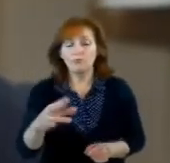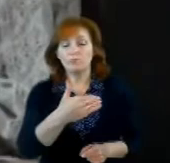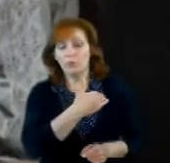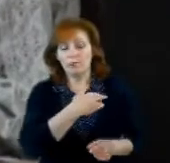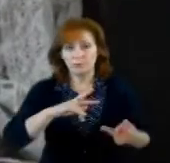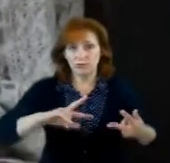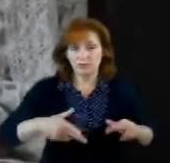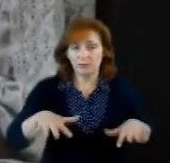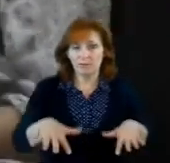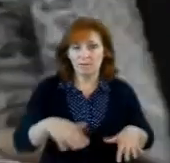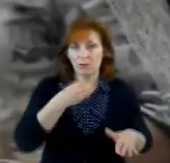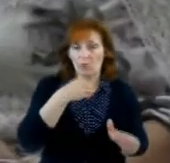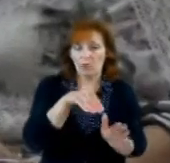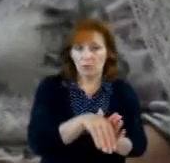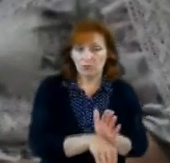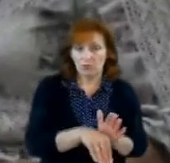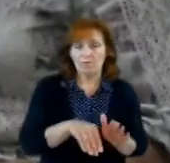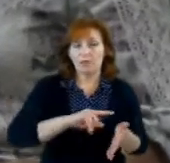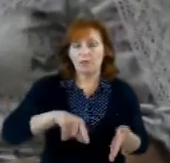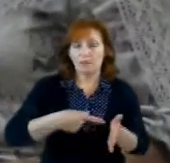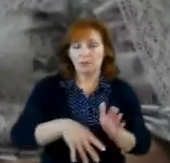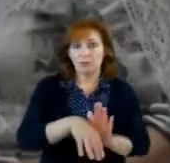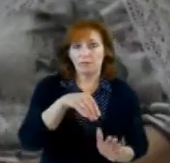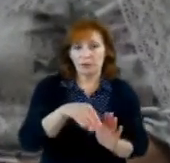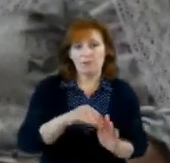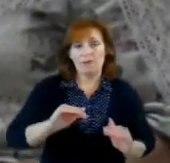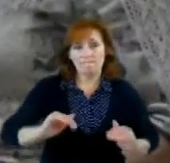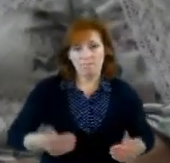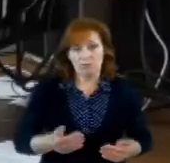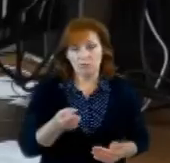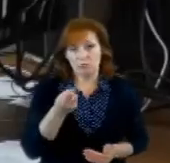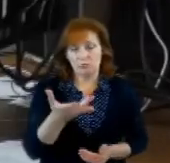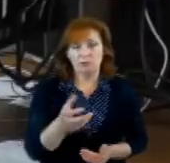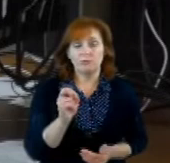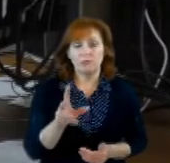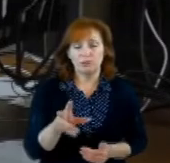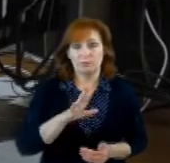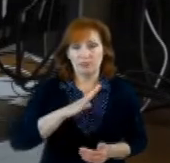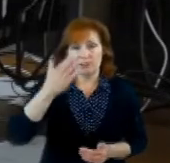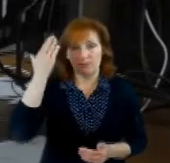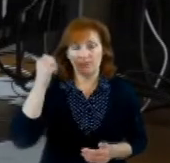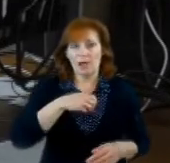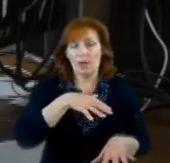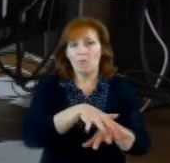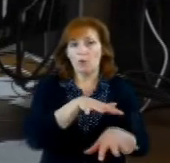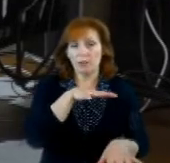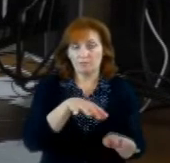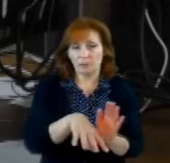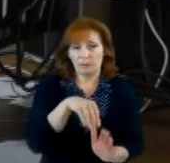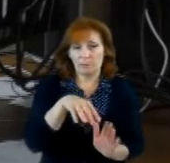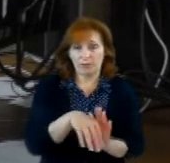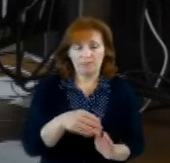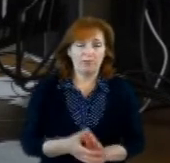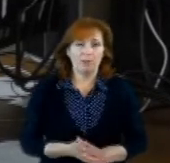голосування на місцевих виборах, значно менше, ніж було на парламентсько-президентських. Якщо на тих же самих